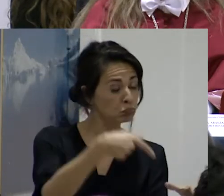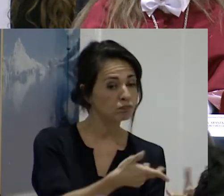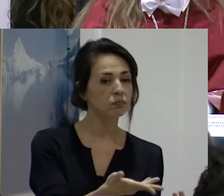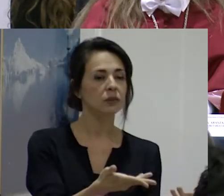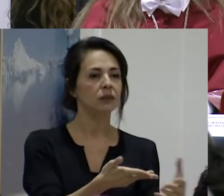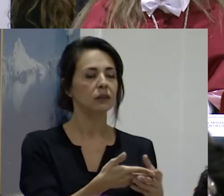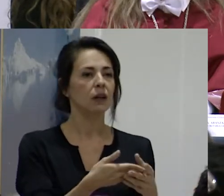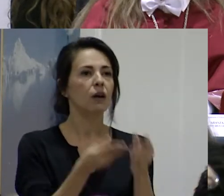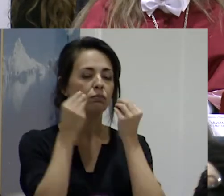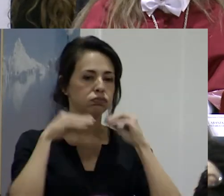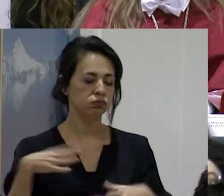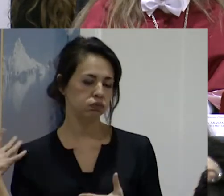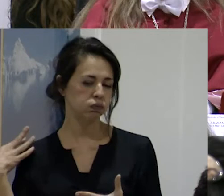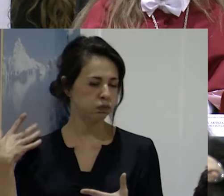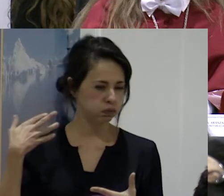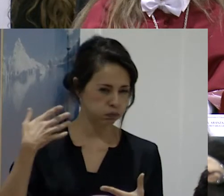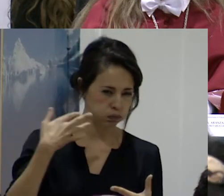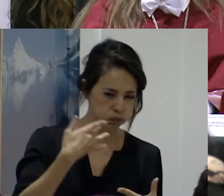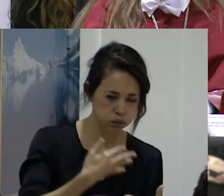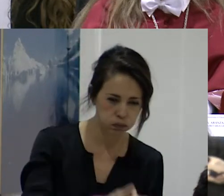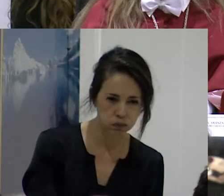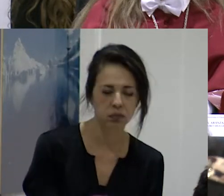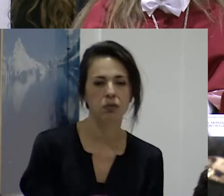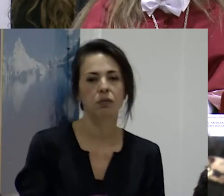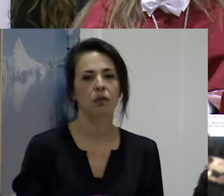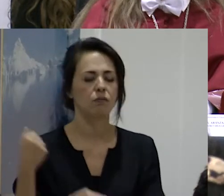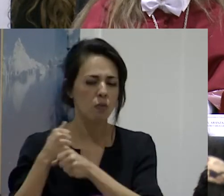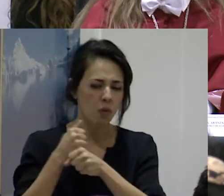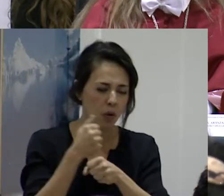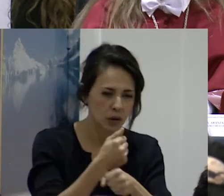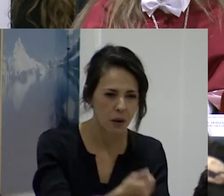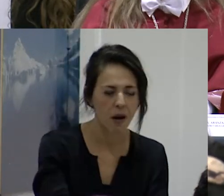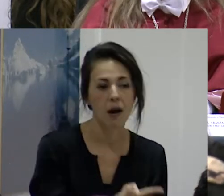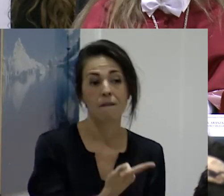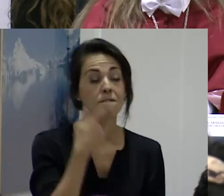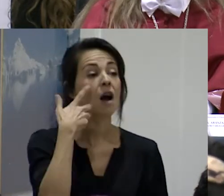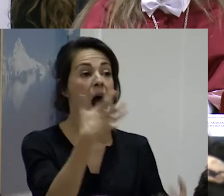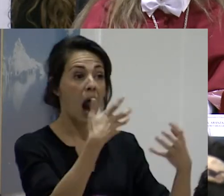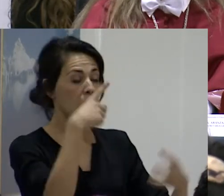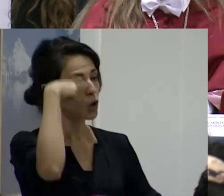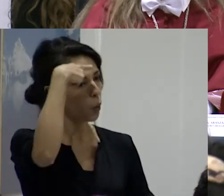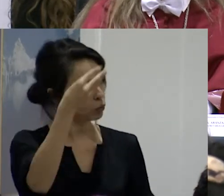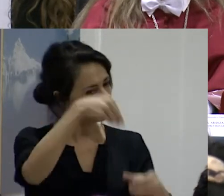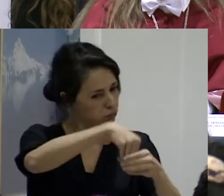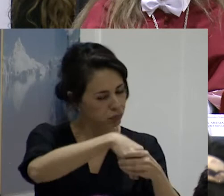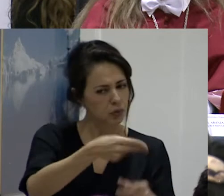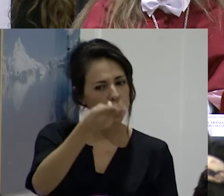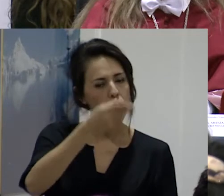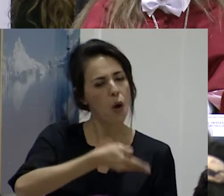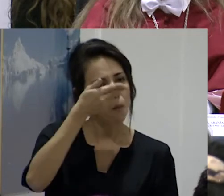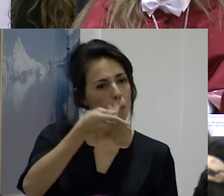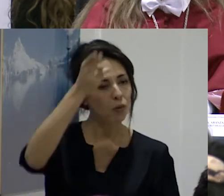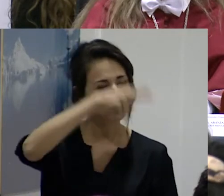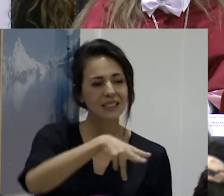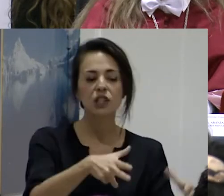seva història, una societat que ha de poder interpretar l'art i la cultura, una societat que ha de